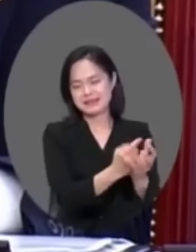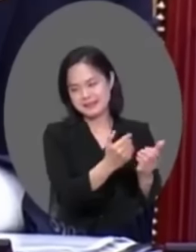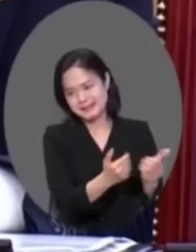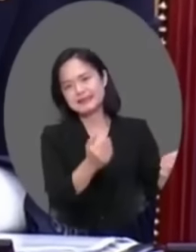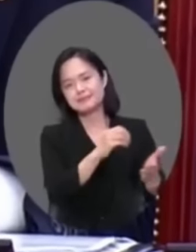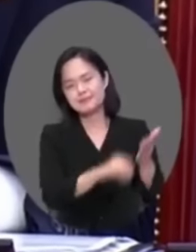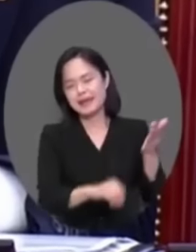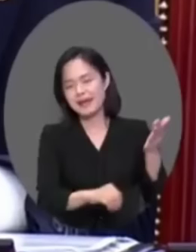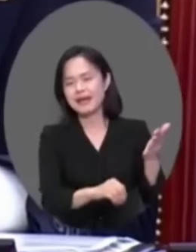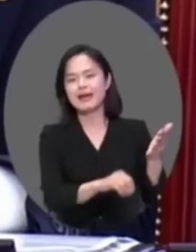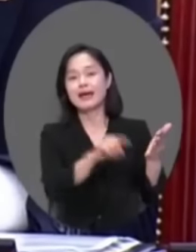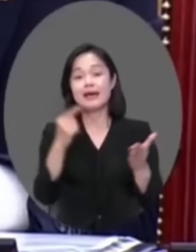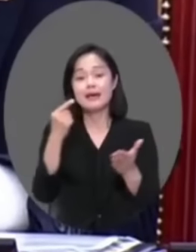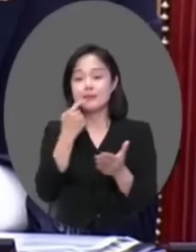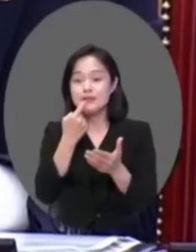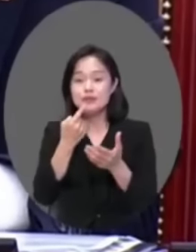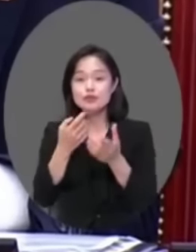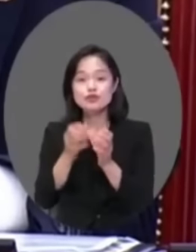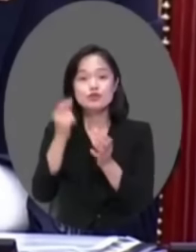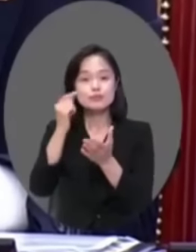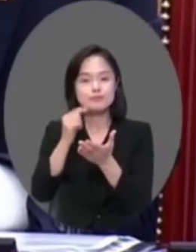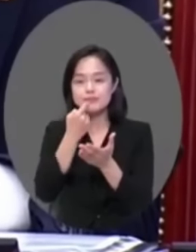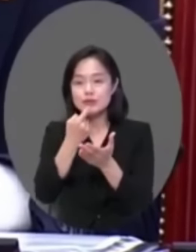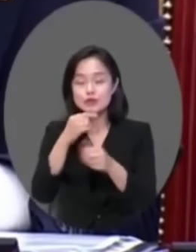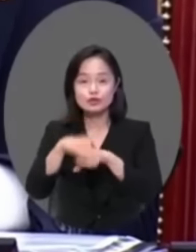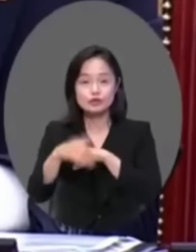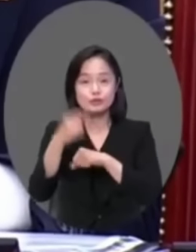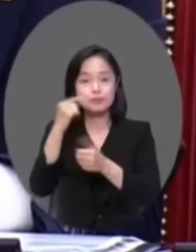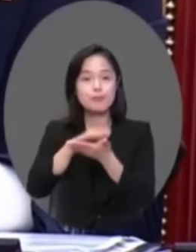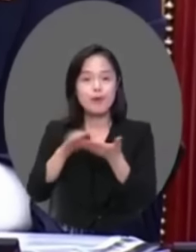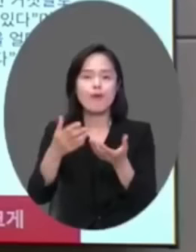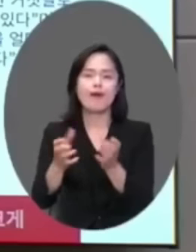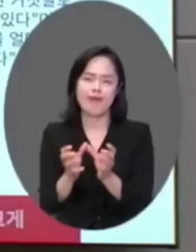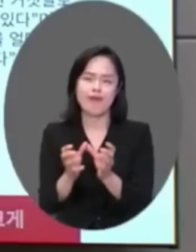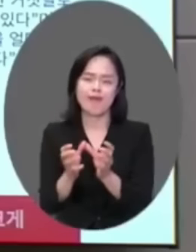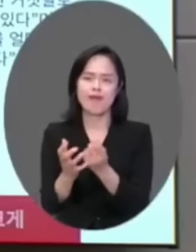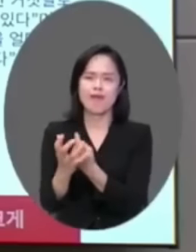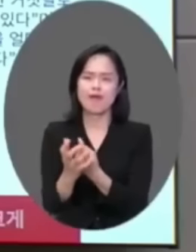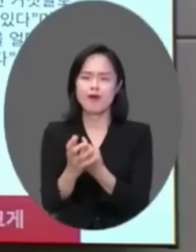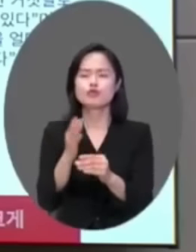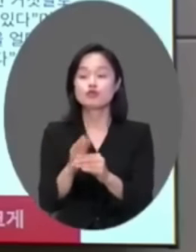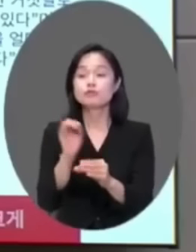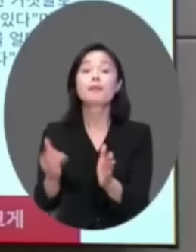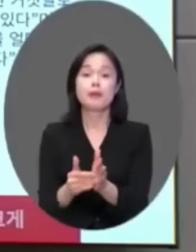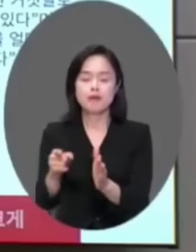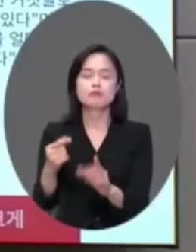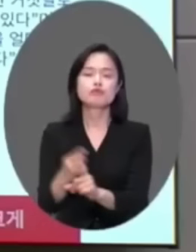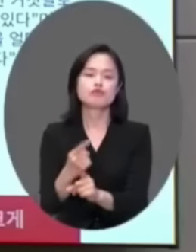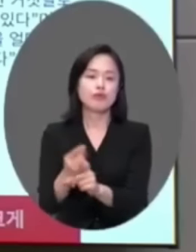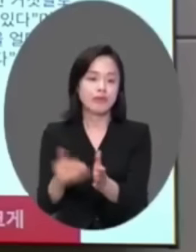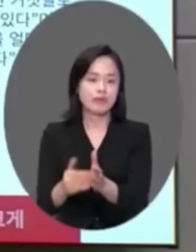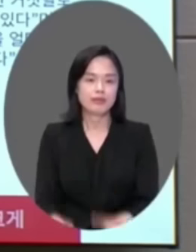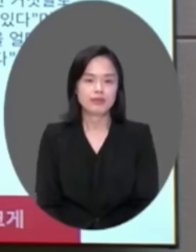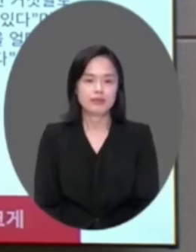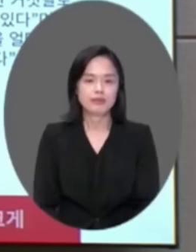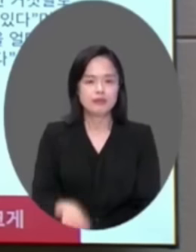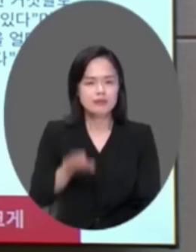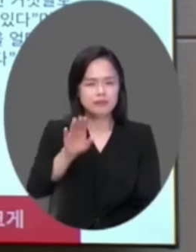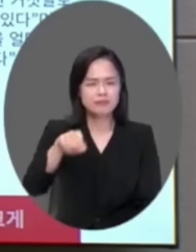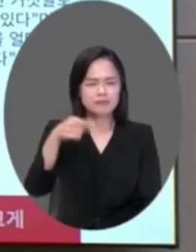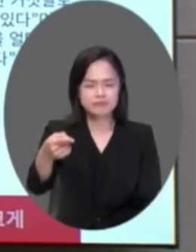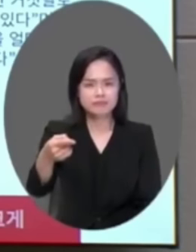저기는 그 적을 들 있 그 저 슬라이드에 보면요 노무원 대통령과 문재인 대통령에 대해 가지고 굉장히 부정적인 평가를